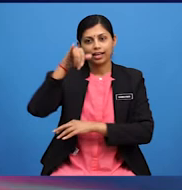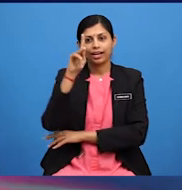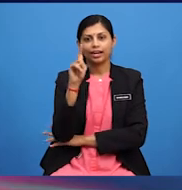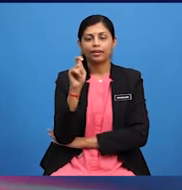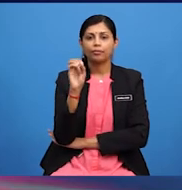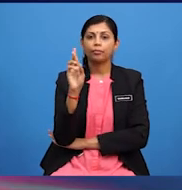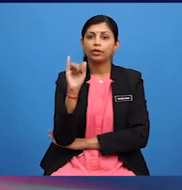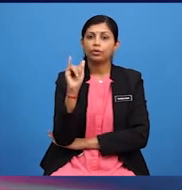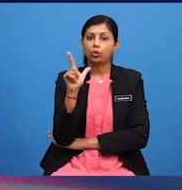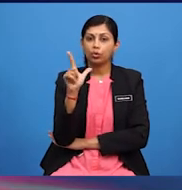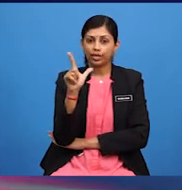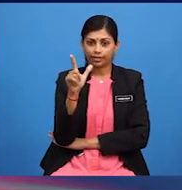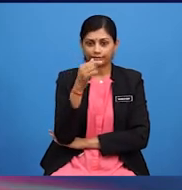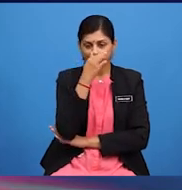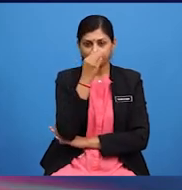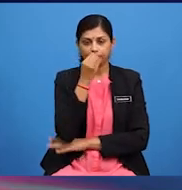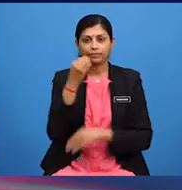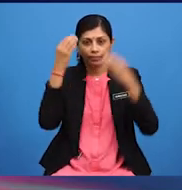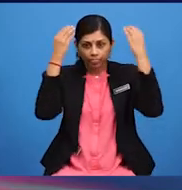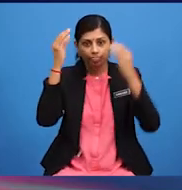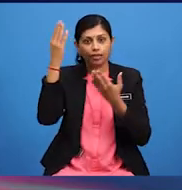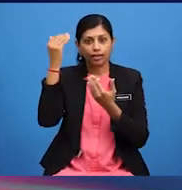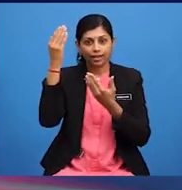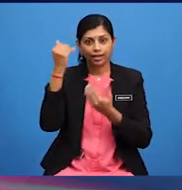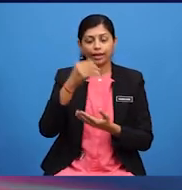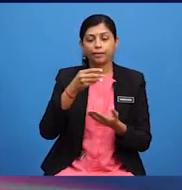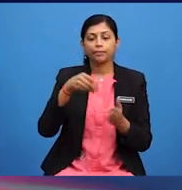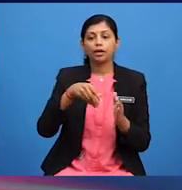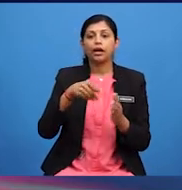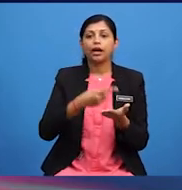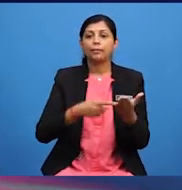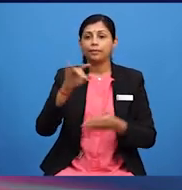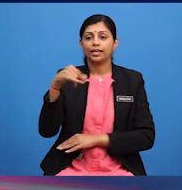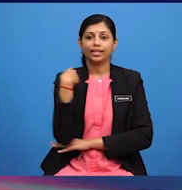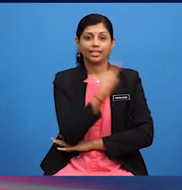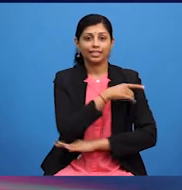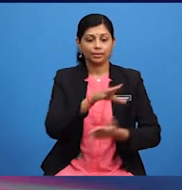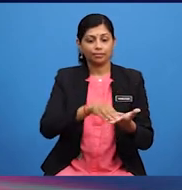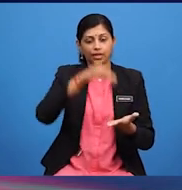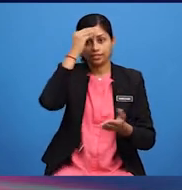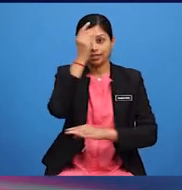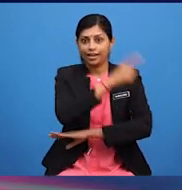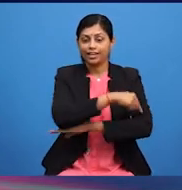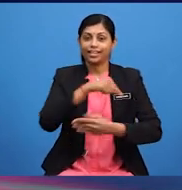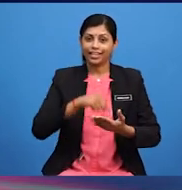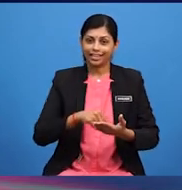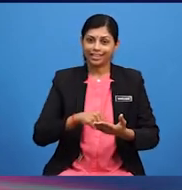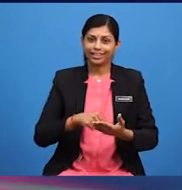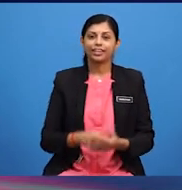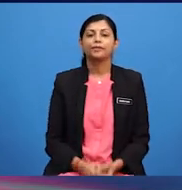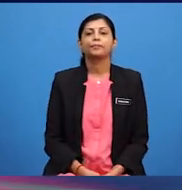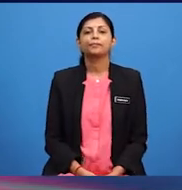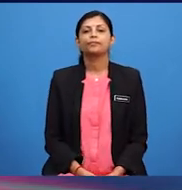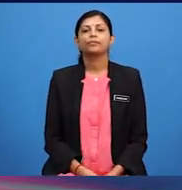Cikgu harapkan pembelajaran kita ini dapat membantu murid-murid untuk